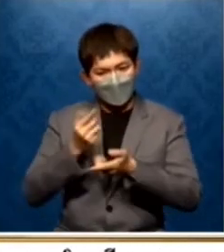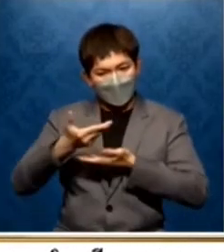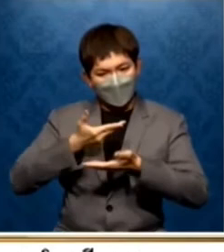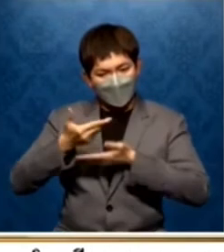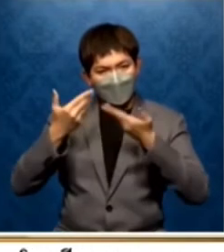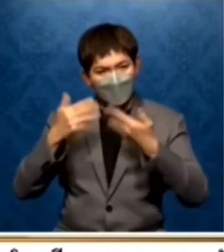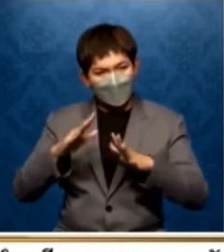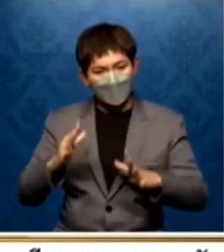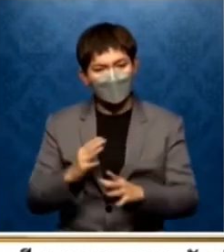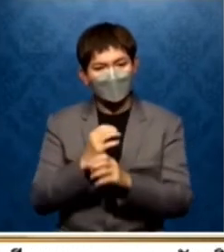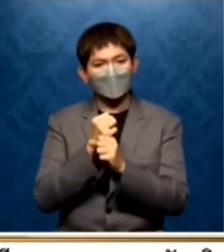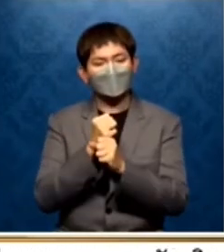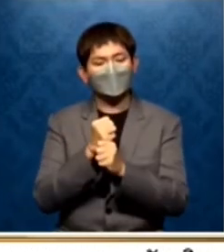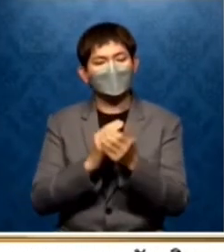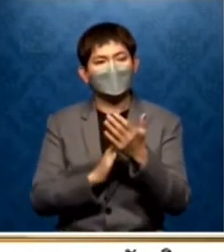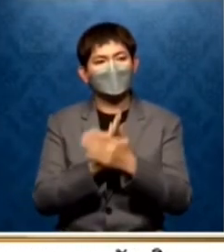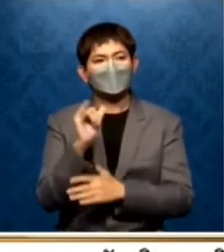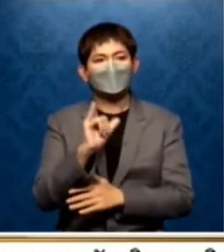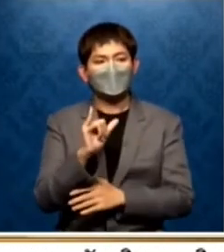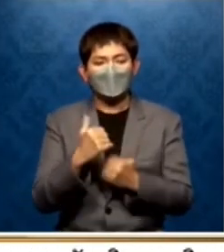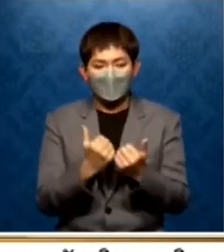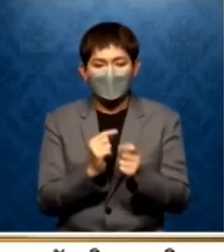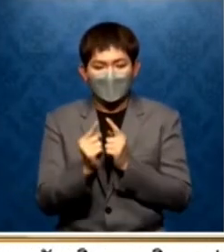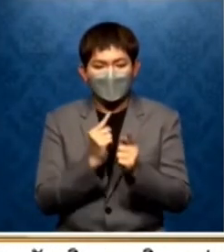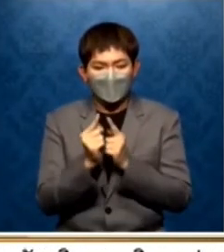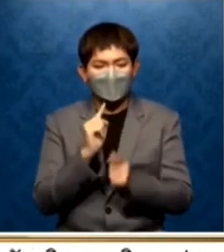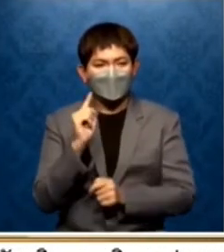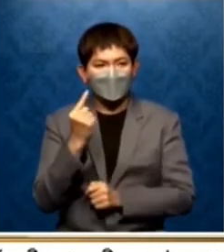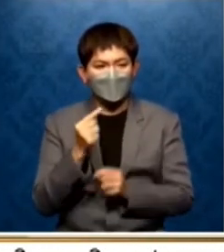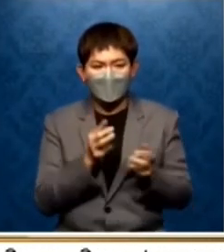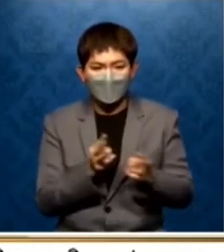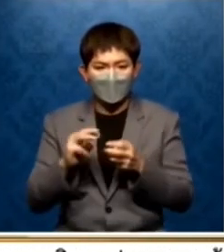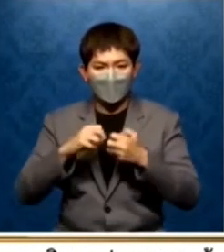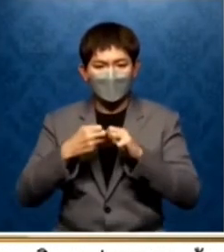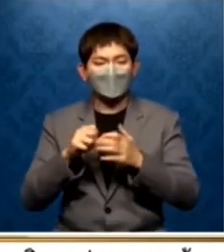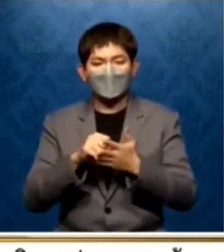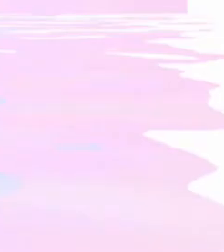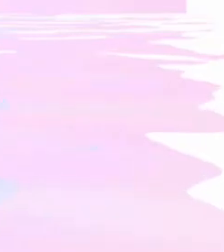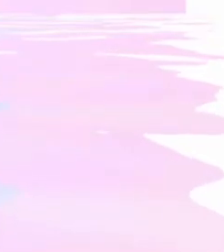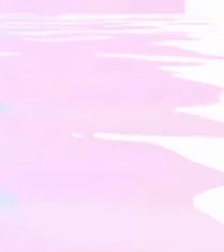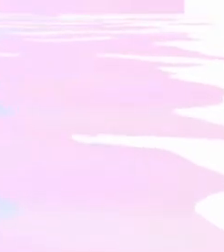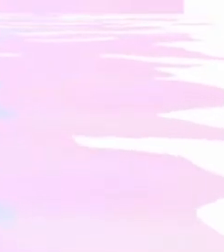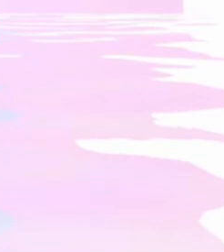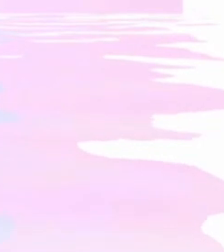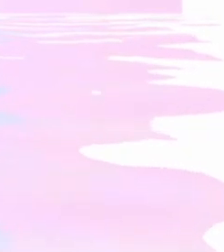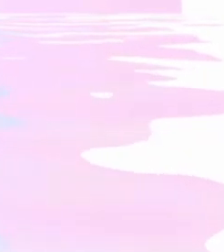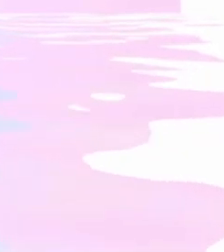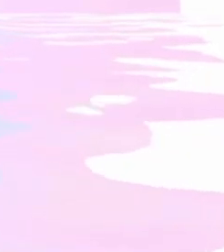แต่ว่ายังไม่ได้ประสบผลสำเร็จก็จะหารือเรื่องนี้ต่อไปว่าเราจะแก้ปัญหานี้อย่างไรต่อไปนะครับ